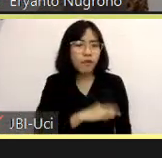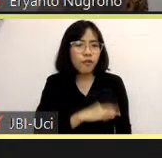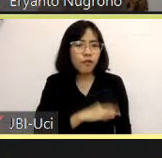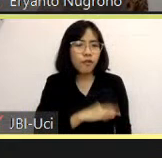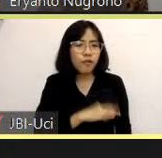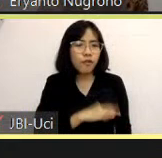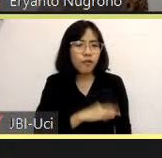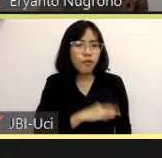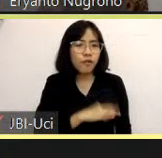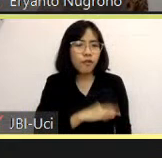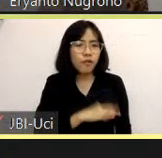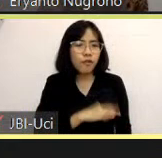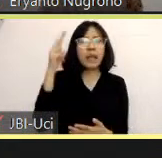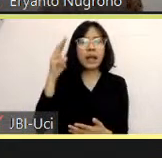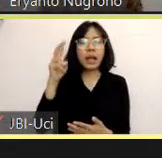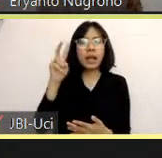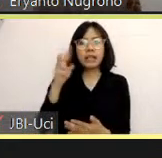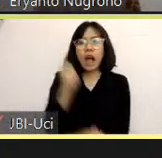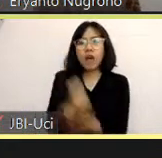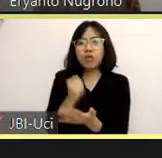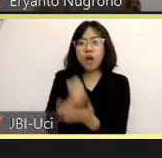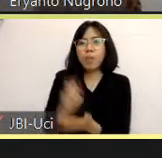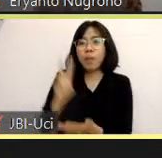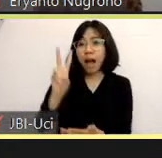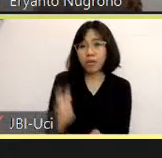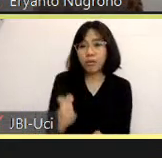pemerintahan. Dan akuntabilitas itu bisa